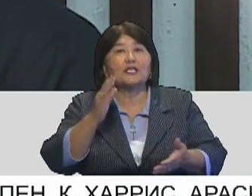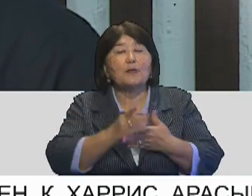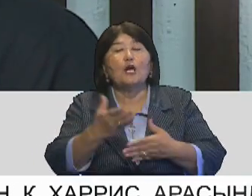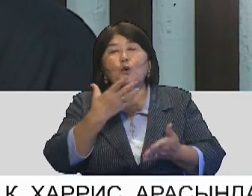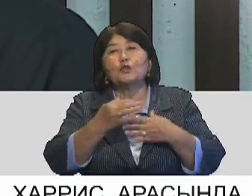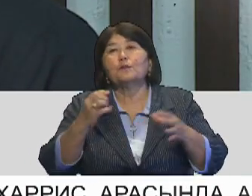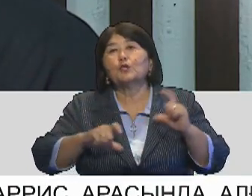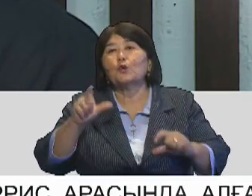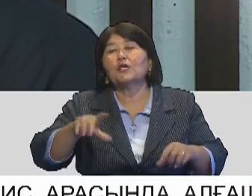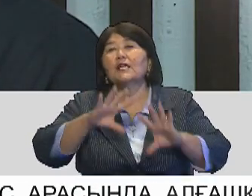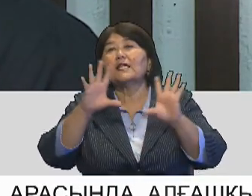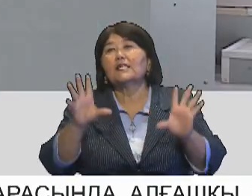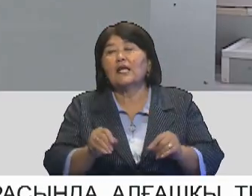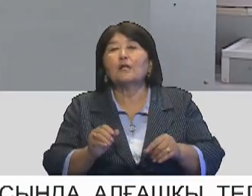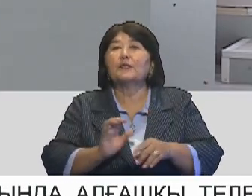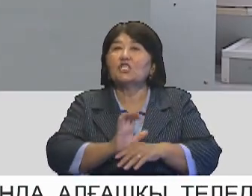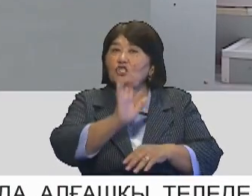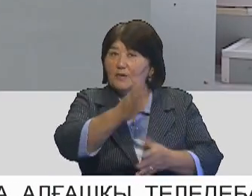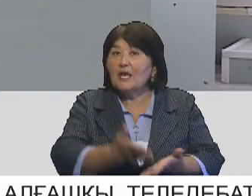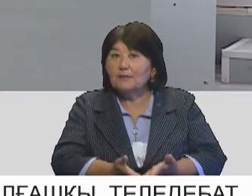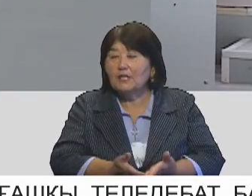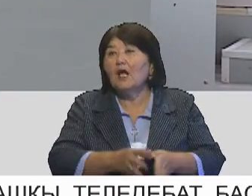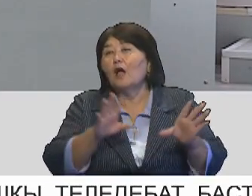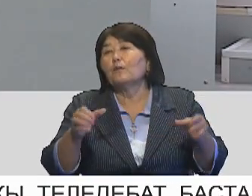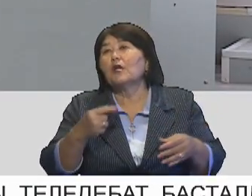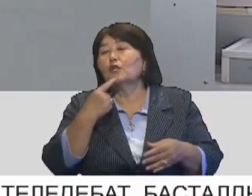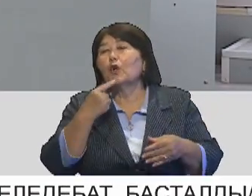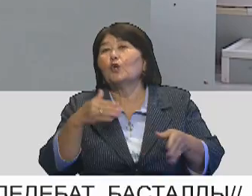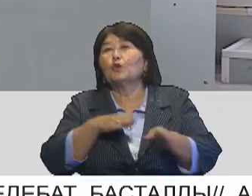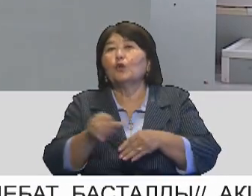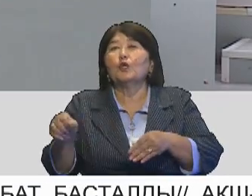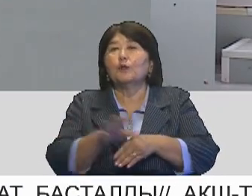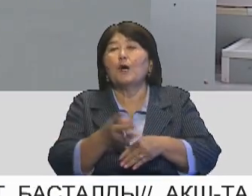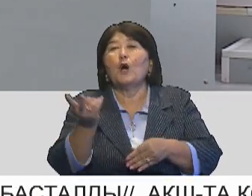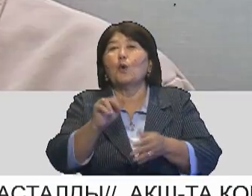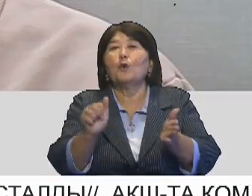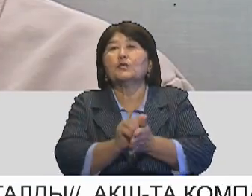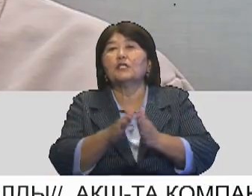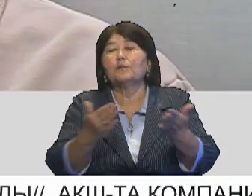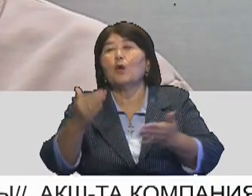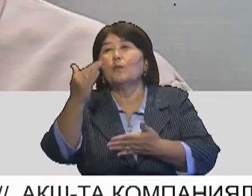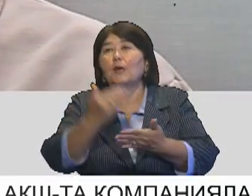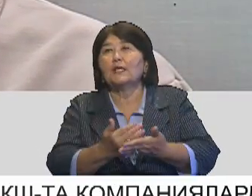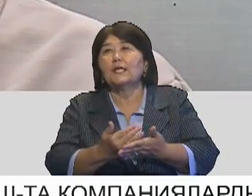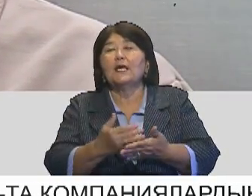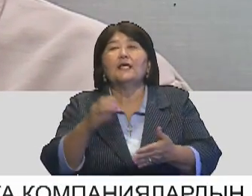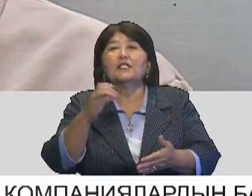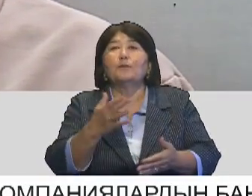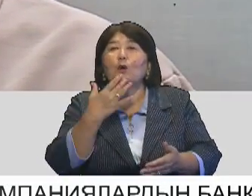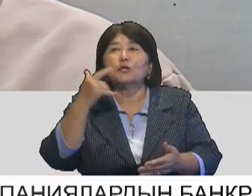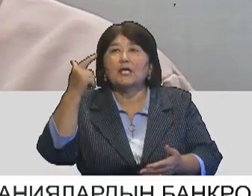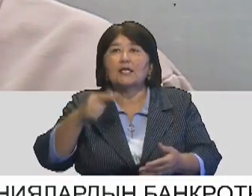студенттерімізді жаздық лагерьге жібереміз. Тілді толық меңгерген студенттер қос диплом бағдарламасы бойынша Сеул ұлттық ғылым